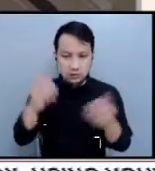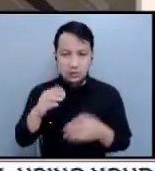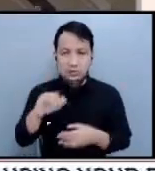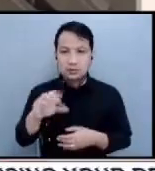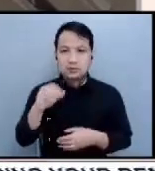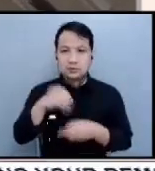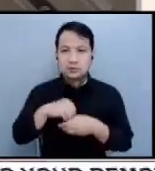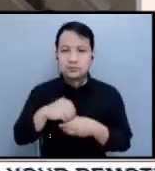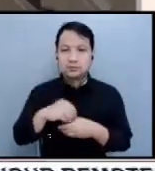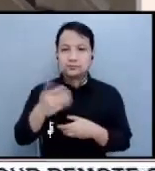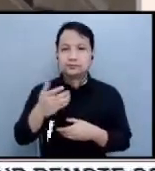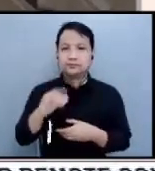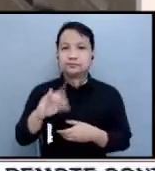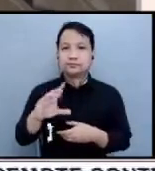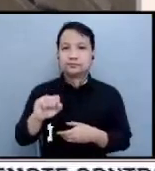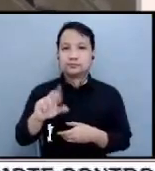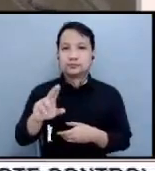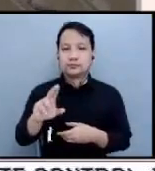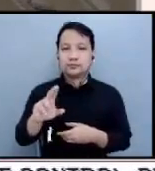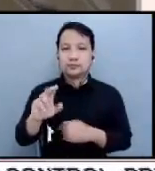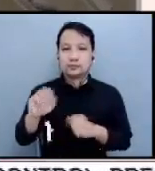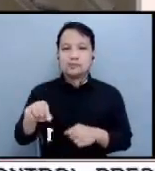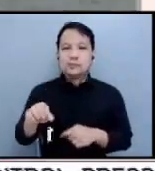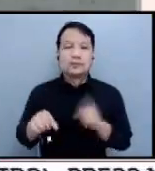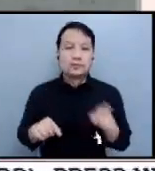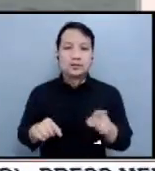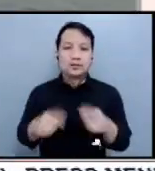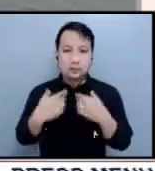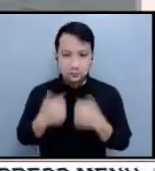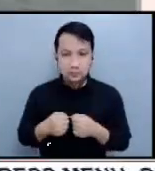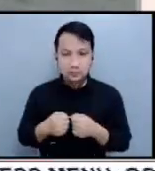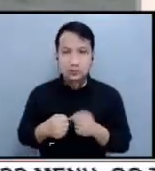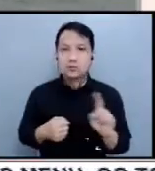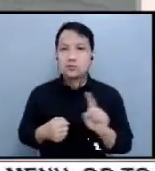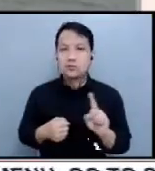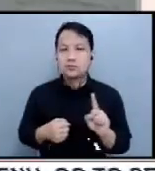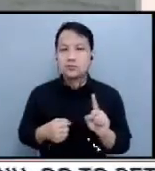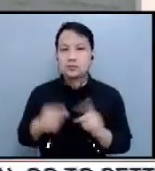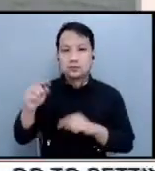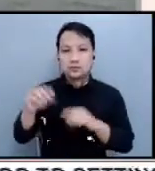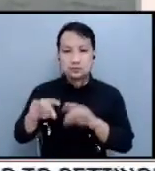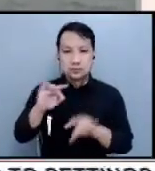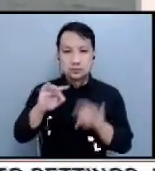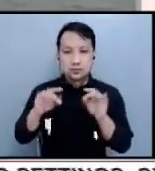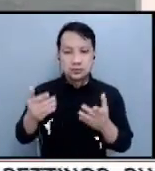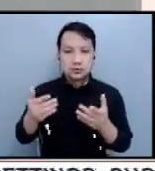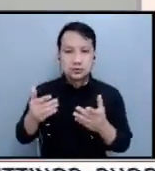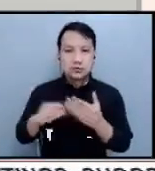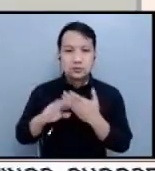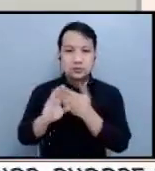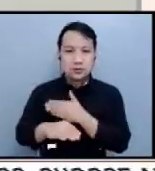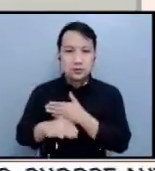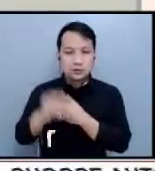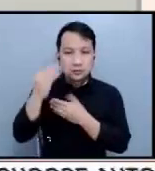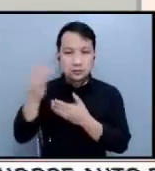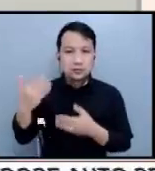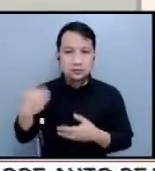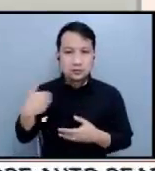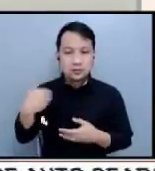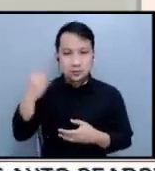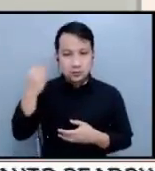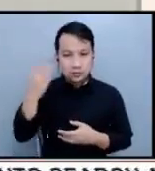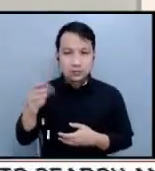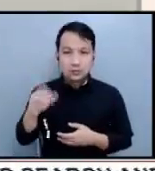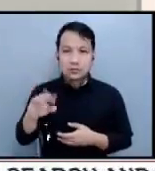undergoing isolation, and kapag sila gumaling na, may option either bumalik yung kababayan natin sa kanilang employer